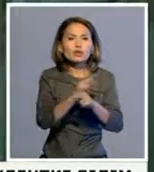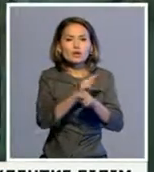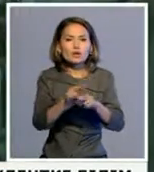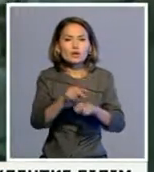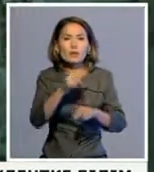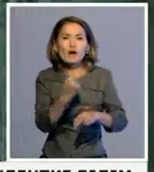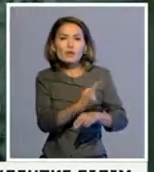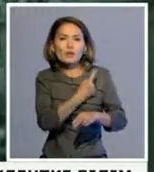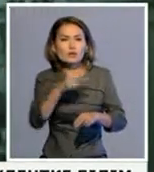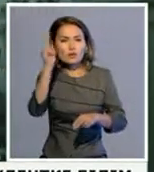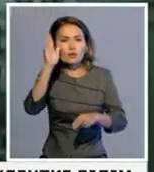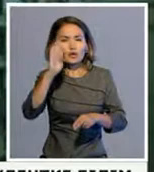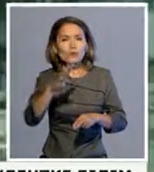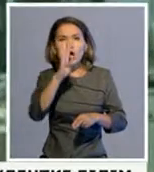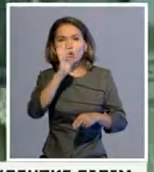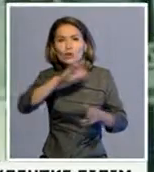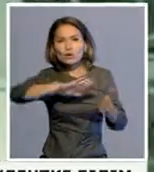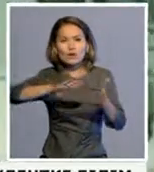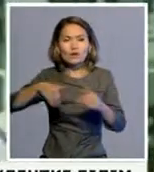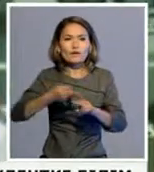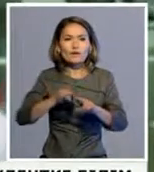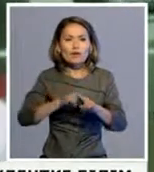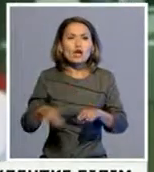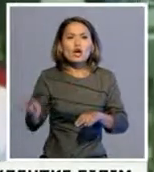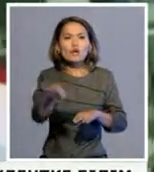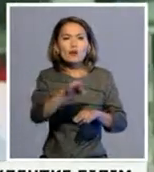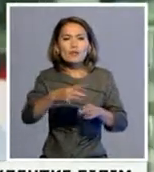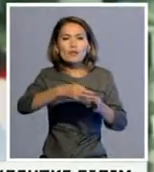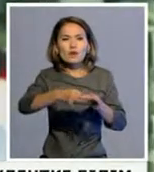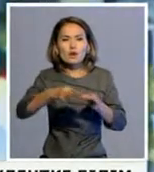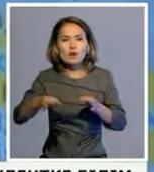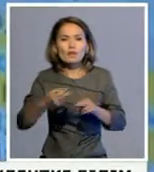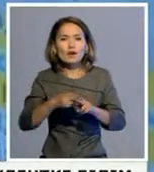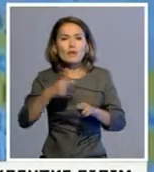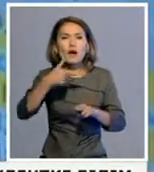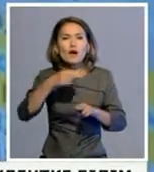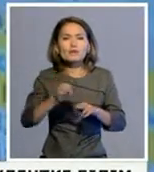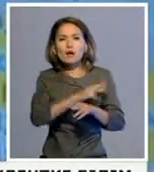қызметтерді қатар игереді. Ал 4 жылдан кейін олардың барлығы республикамыздың әр өңірін көгілдір